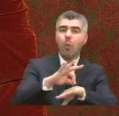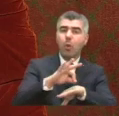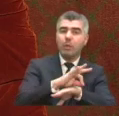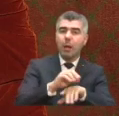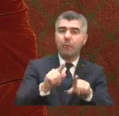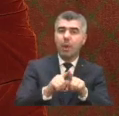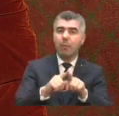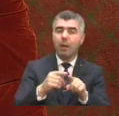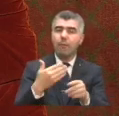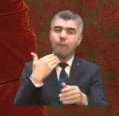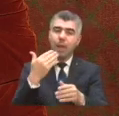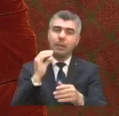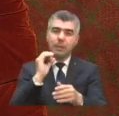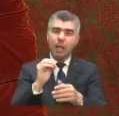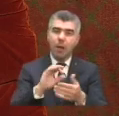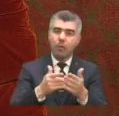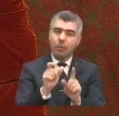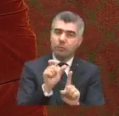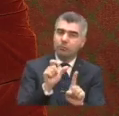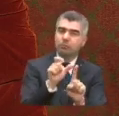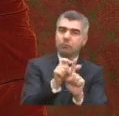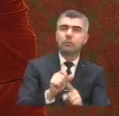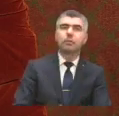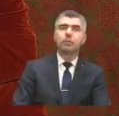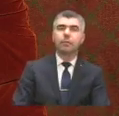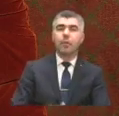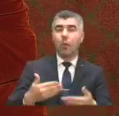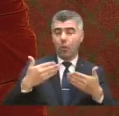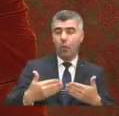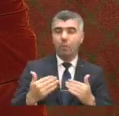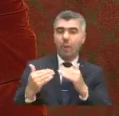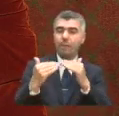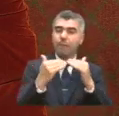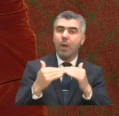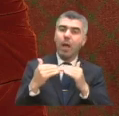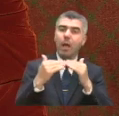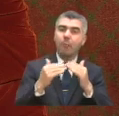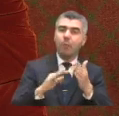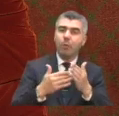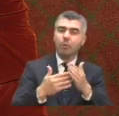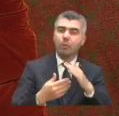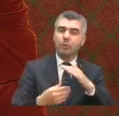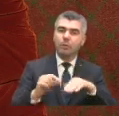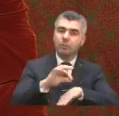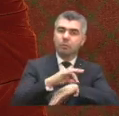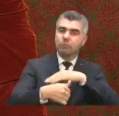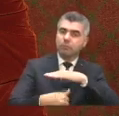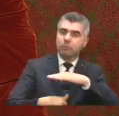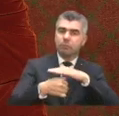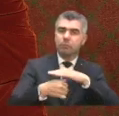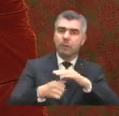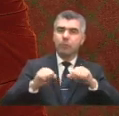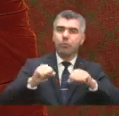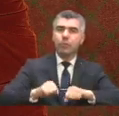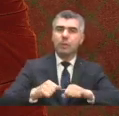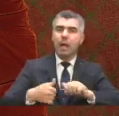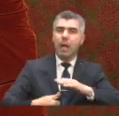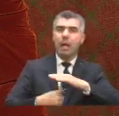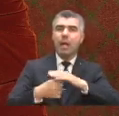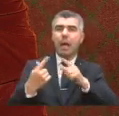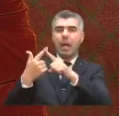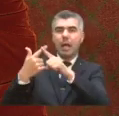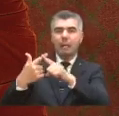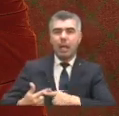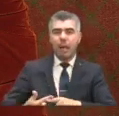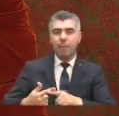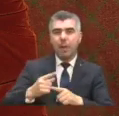عن أفعال الفساد. واليوم حنا في التوافق النهائي مع الهيئة ومع المركز الأعلى للحسابات قبل ما نوضعه قريبا إن شاء